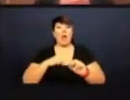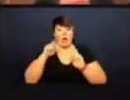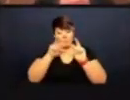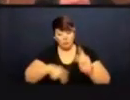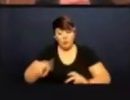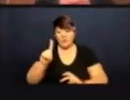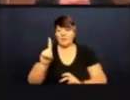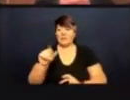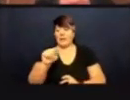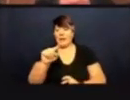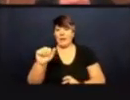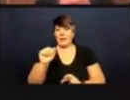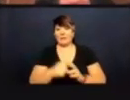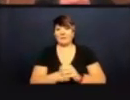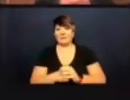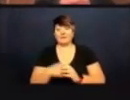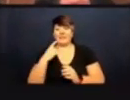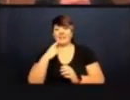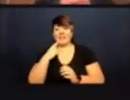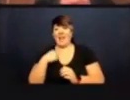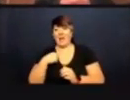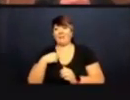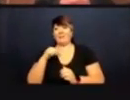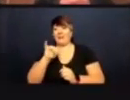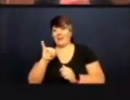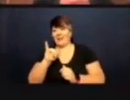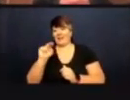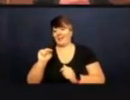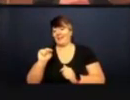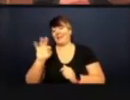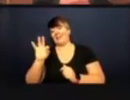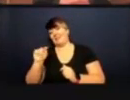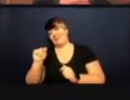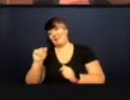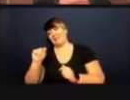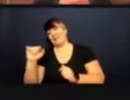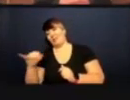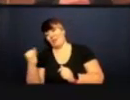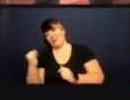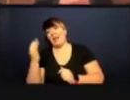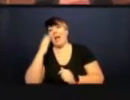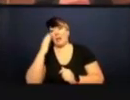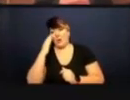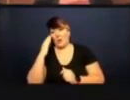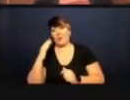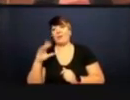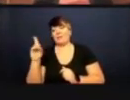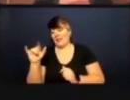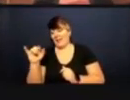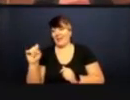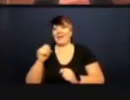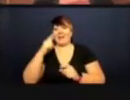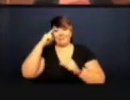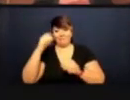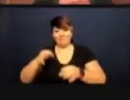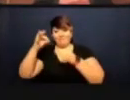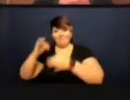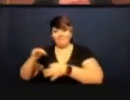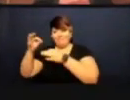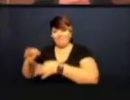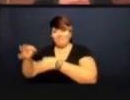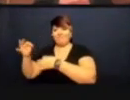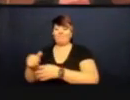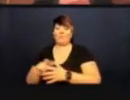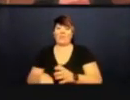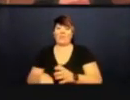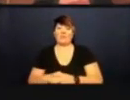Mimi ni mhandisi ama usuli wangu ni katika uhandisi na ufanya maamuzi yangu kuendana na data